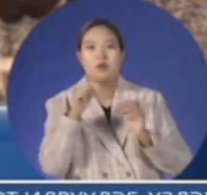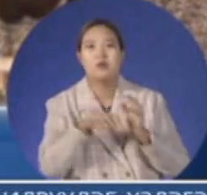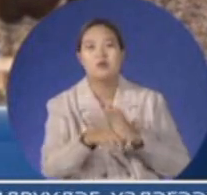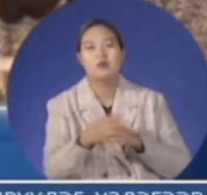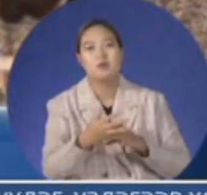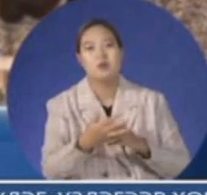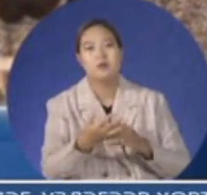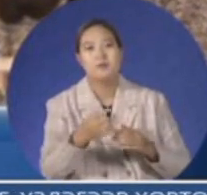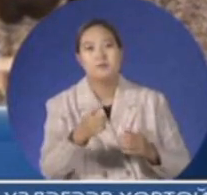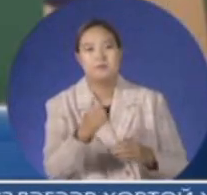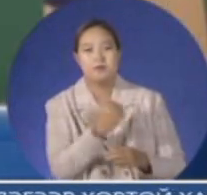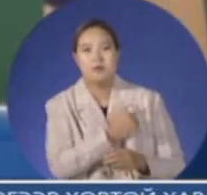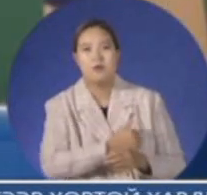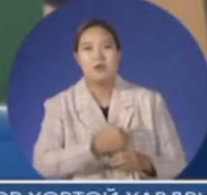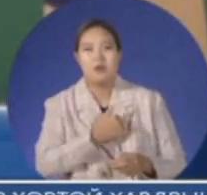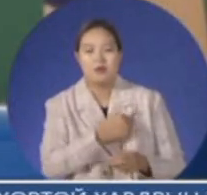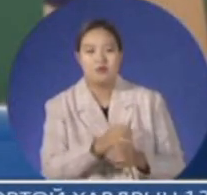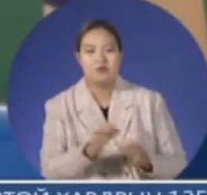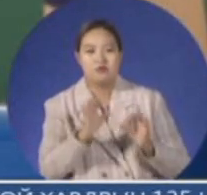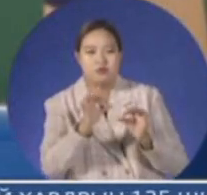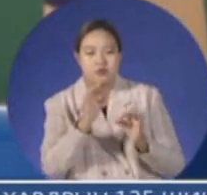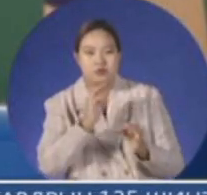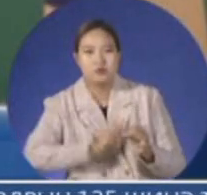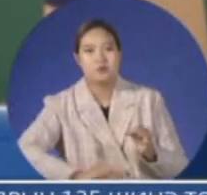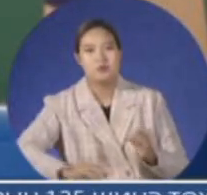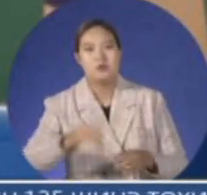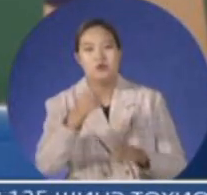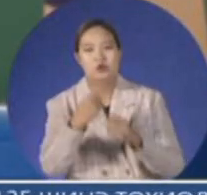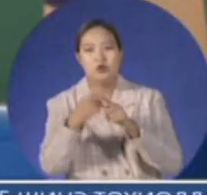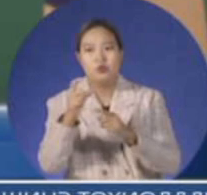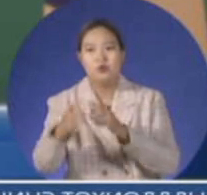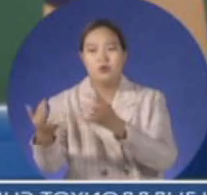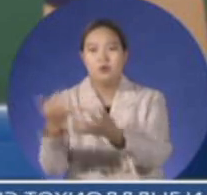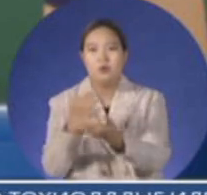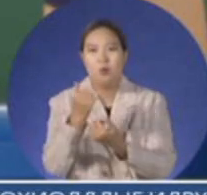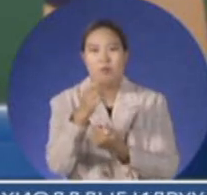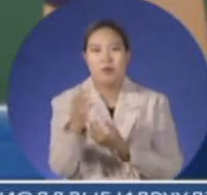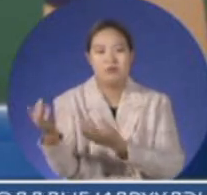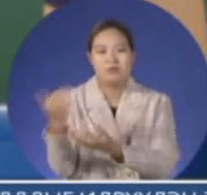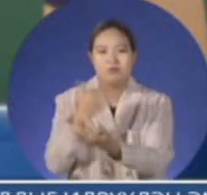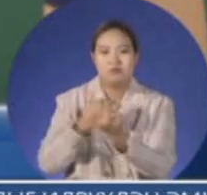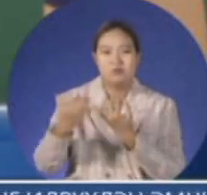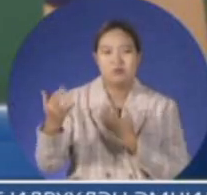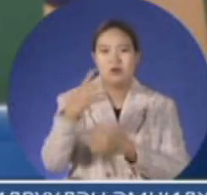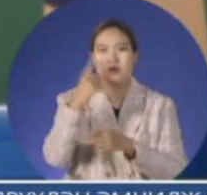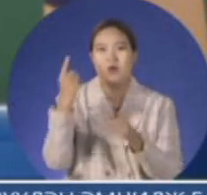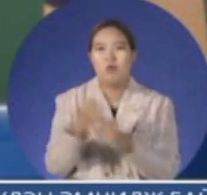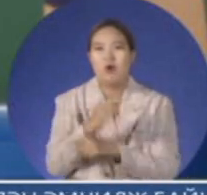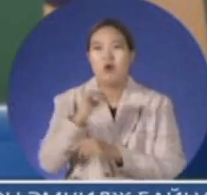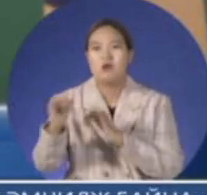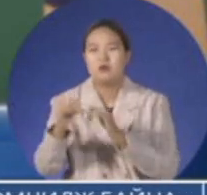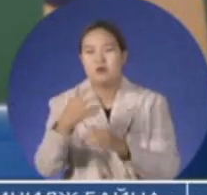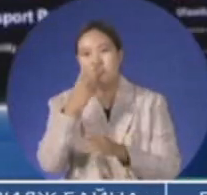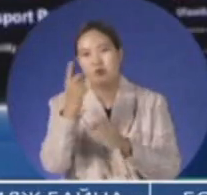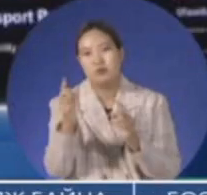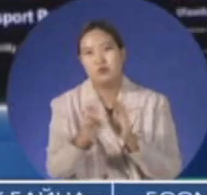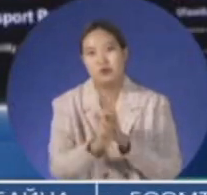одоо хэрэгцээг хангахын төлөө иргэд залуучууд орон нутгаас одоо Улаанбаатар хотыг чиглэж байгааг буруутгах ямар ч арга байхгүй.